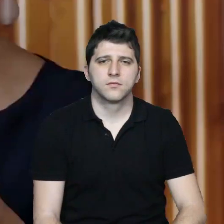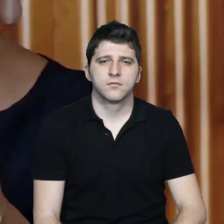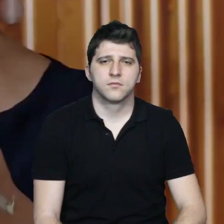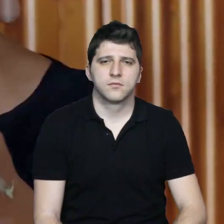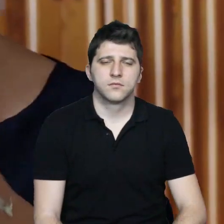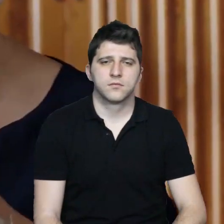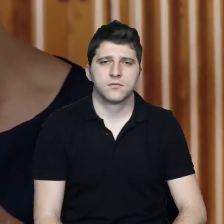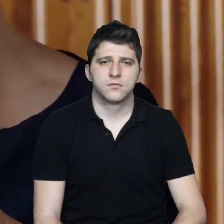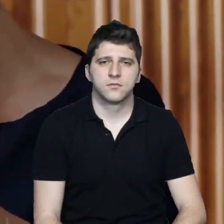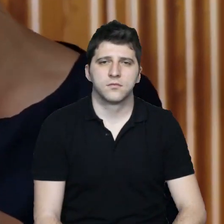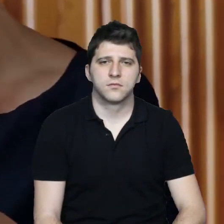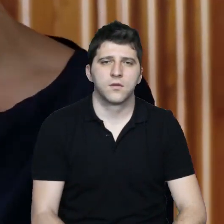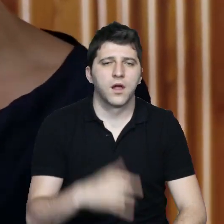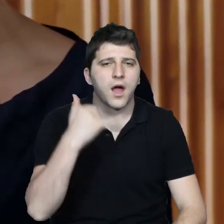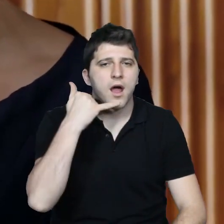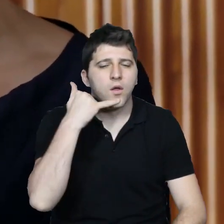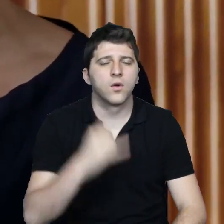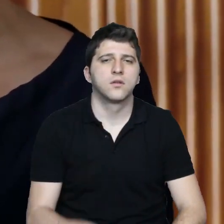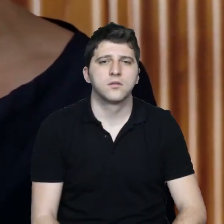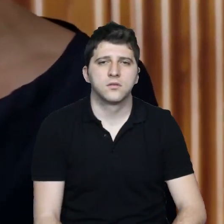Arayanı görünce sevindi. Alo.